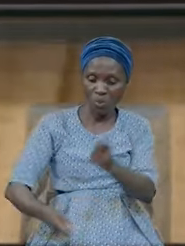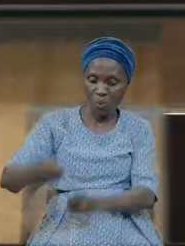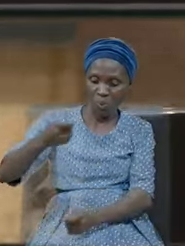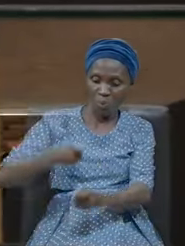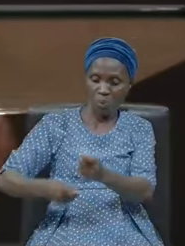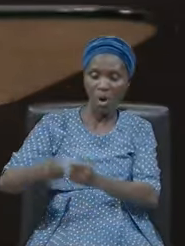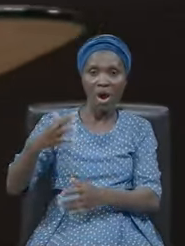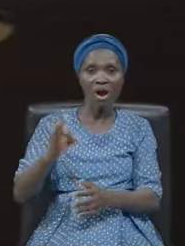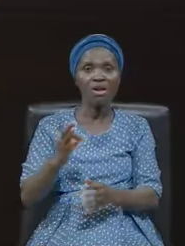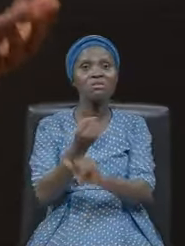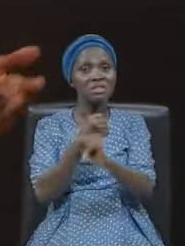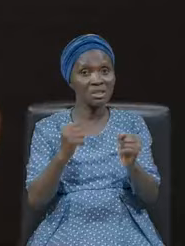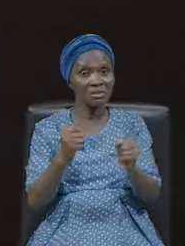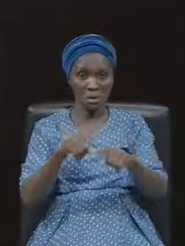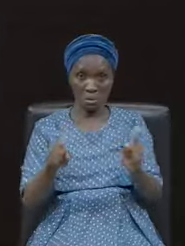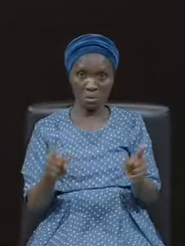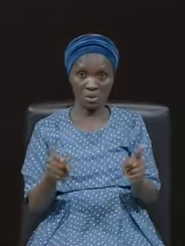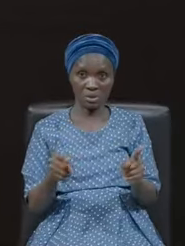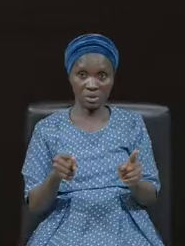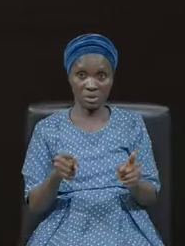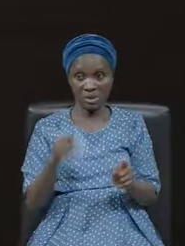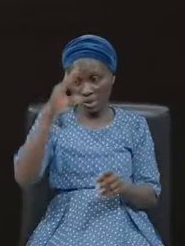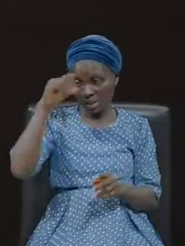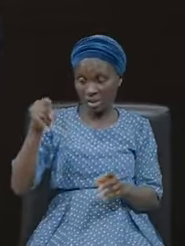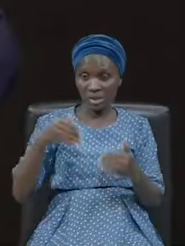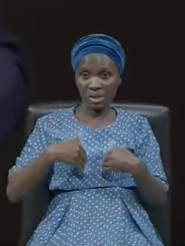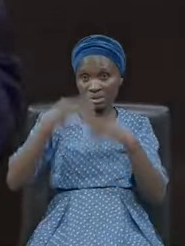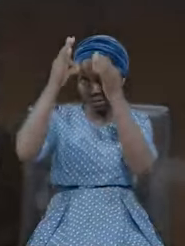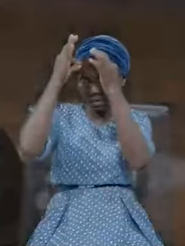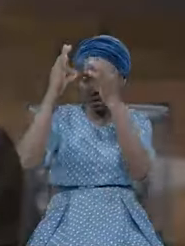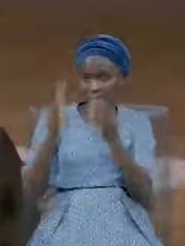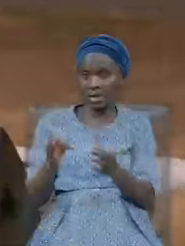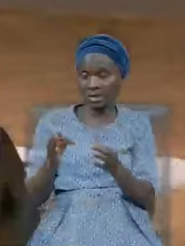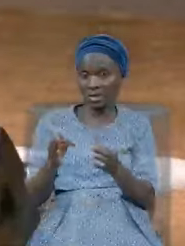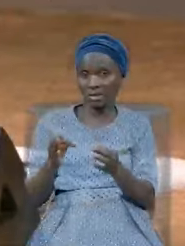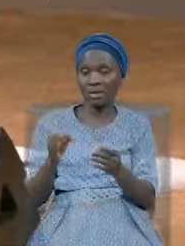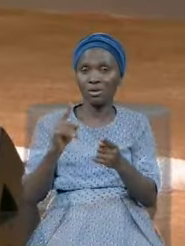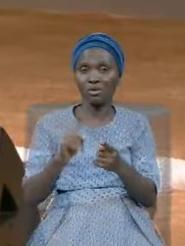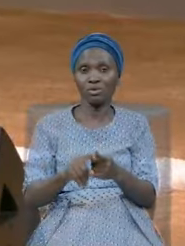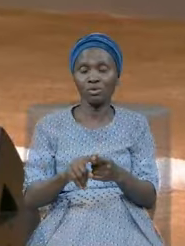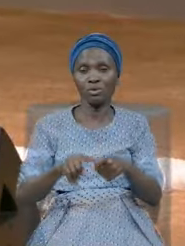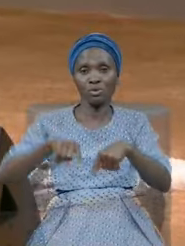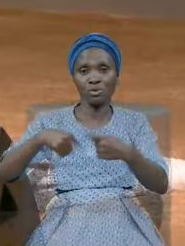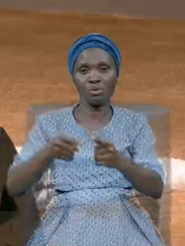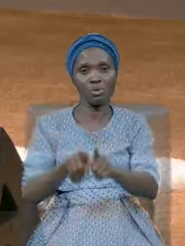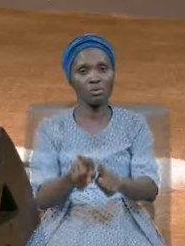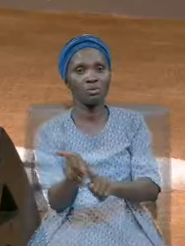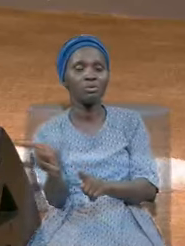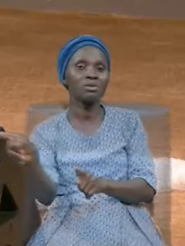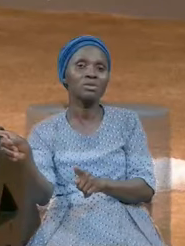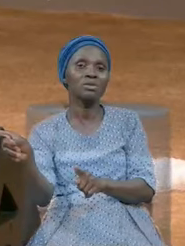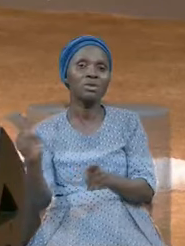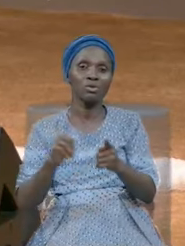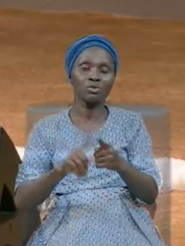salut mais lui il est encin à l'irance à Eré lui il est enclin